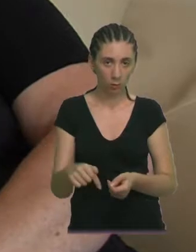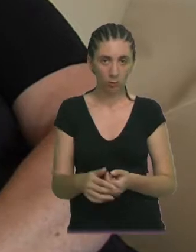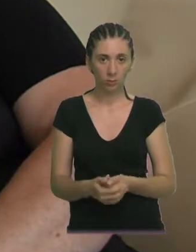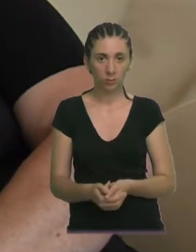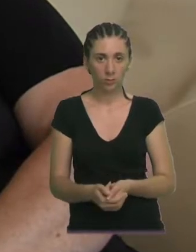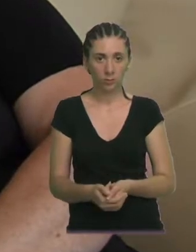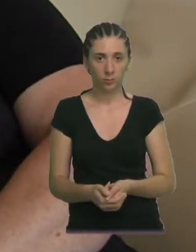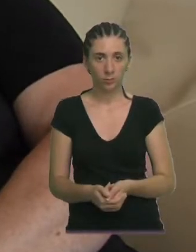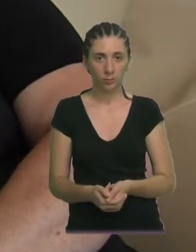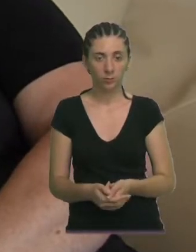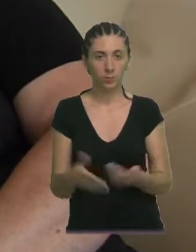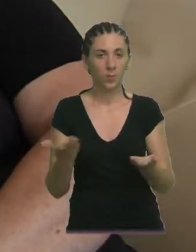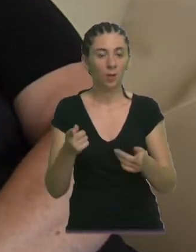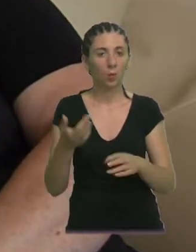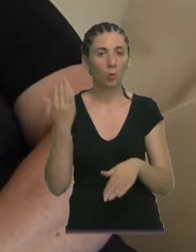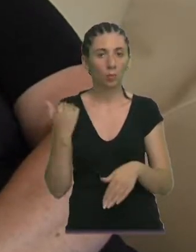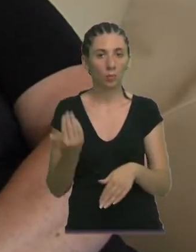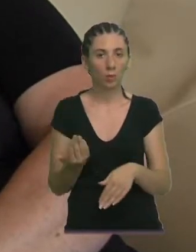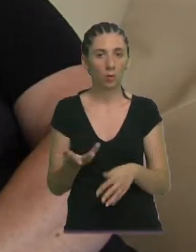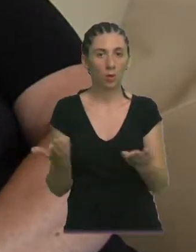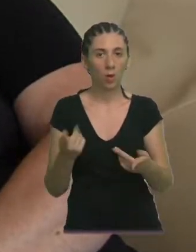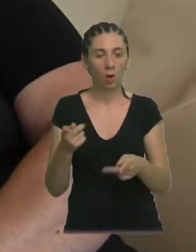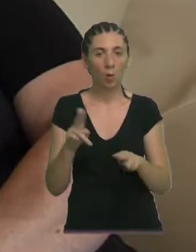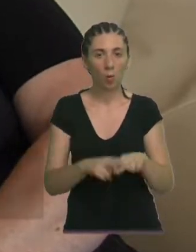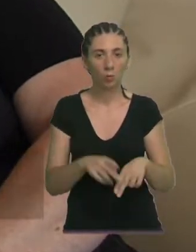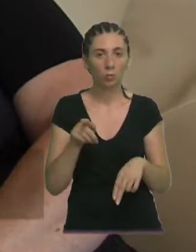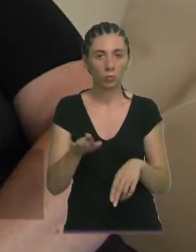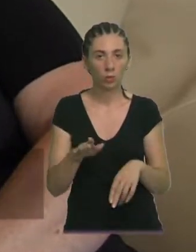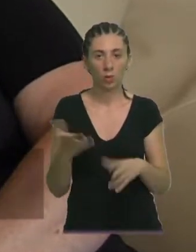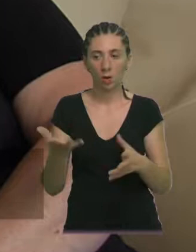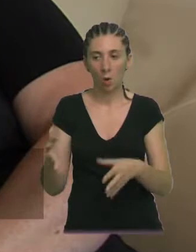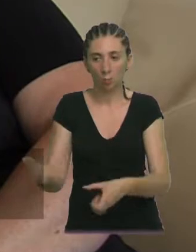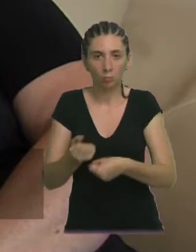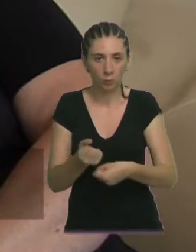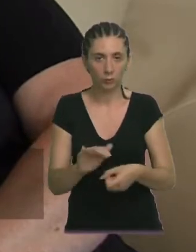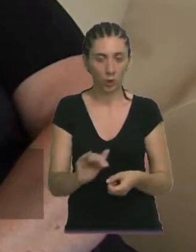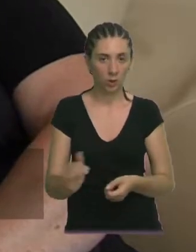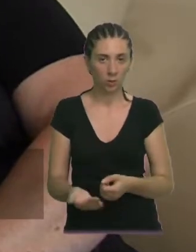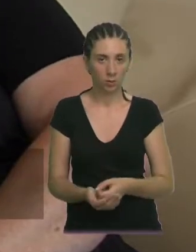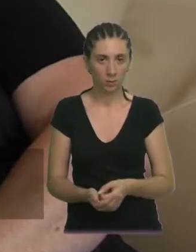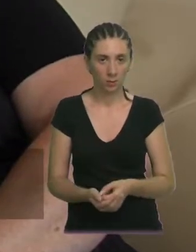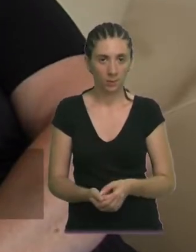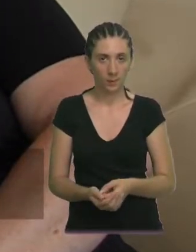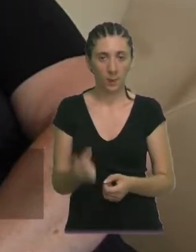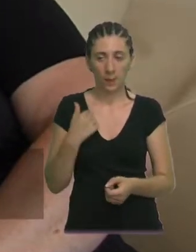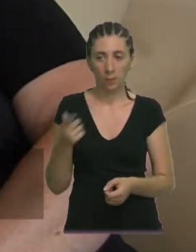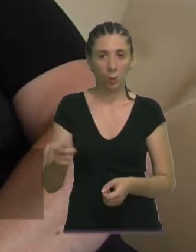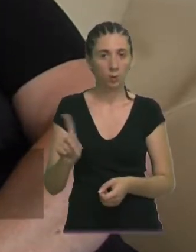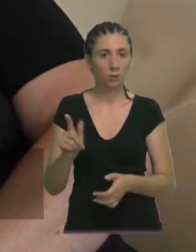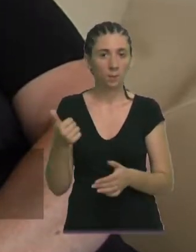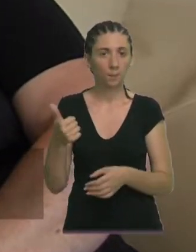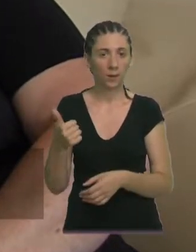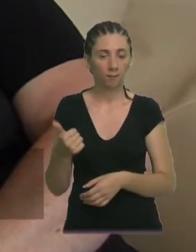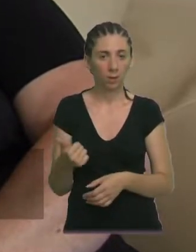naknadno. Kako je to bilo? Kako ste se odlučili uopće da udomite djecu? Pa meni oni nisu